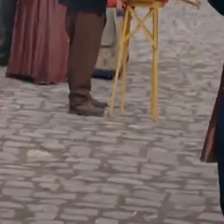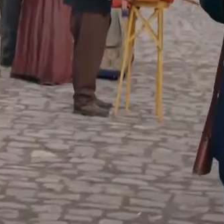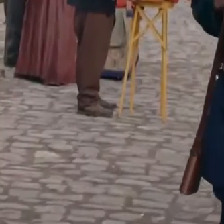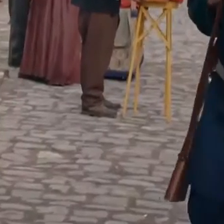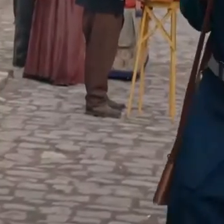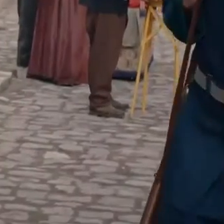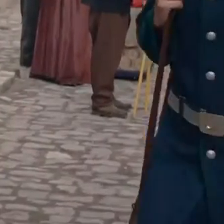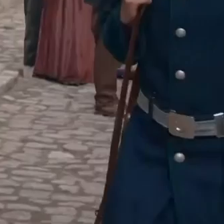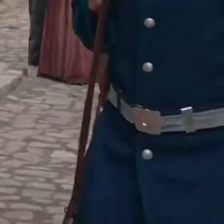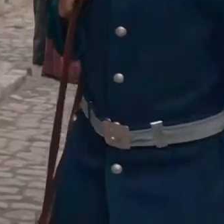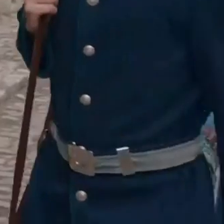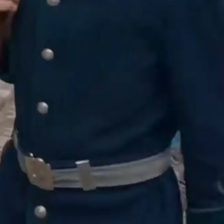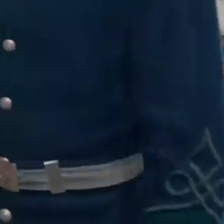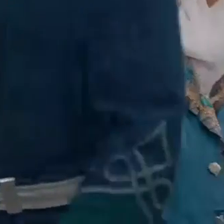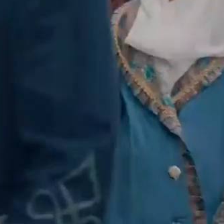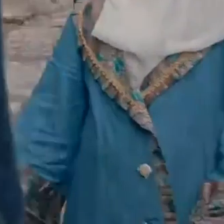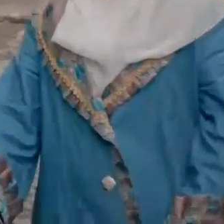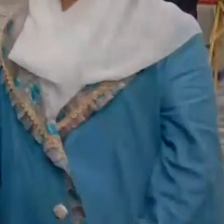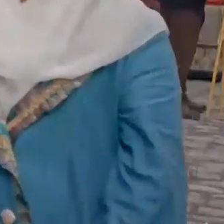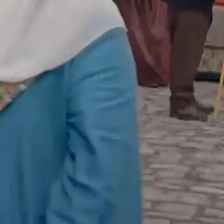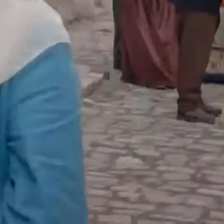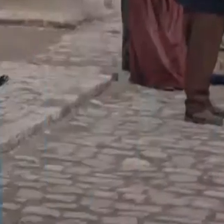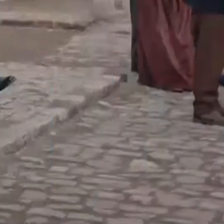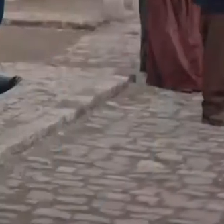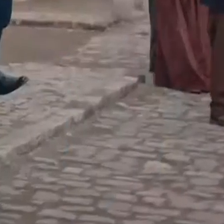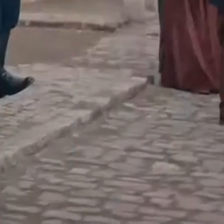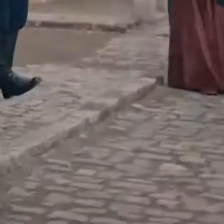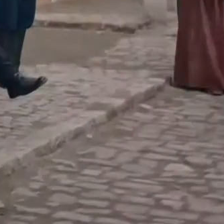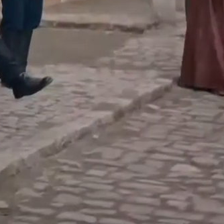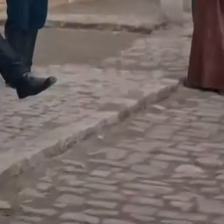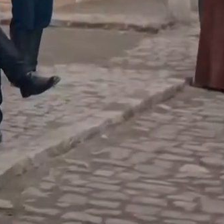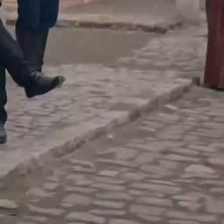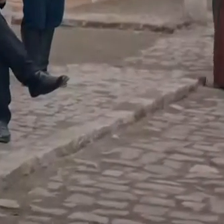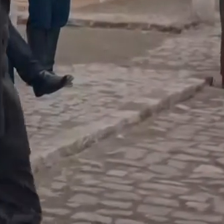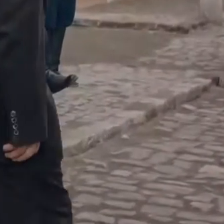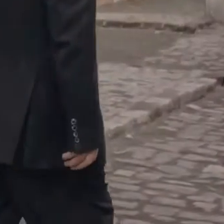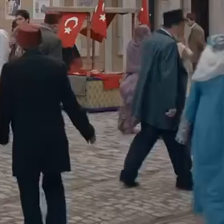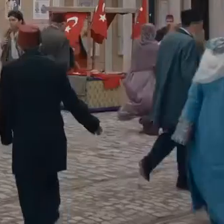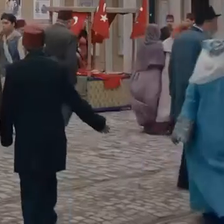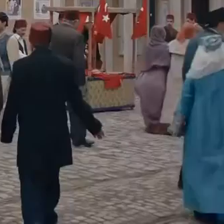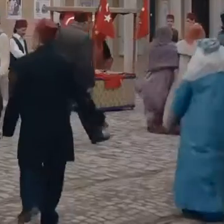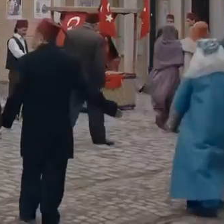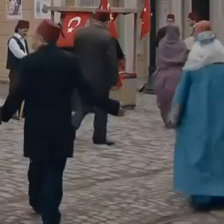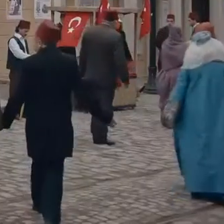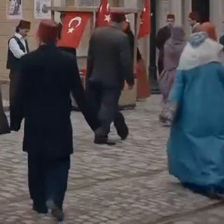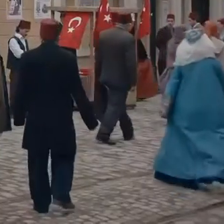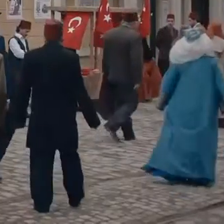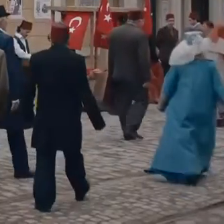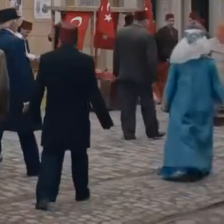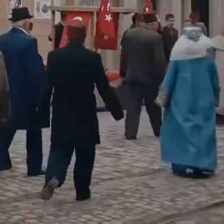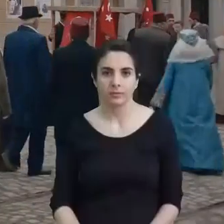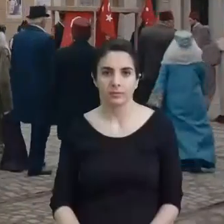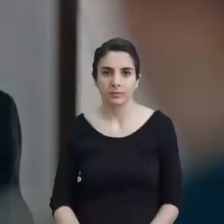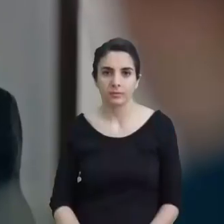çeyrek dudak büzdü. Gel diye el uzattılar. Bıyıklı gene çok şık. Başında kenarı tüylü şapkası takılı oturup bacak bacak üstüne